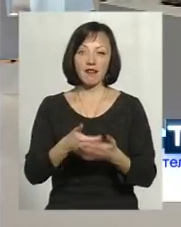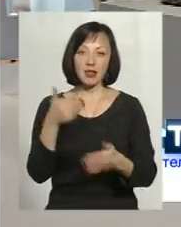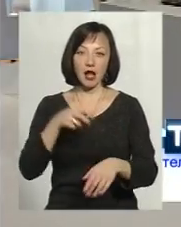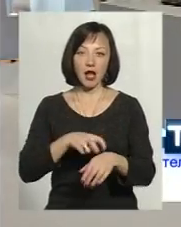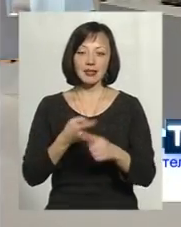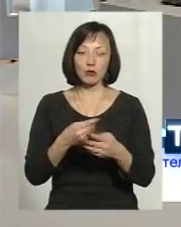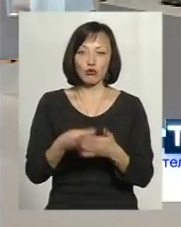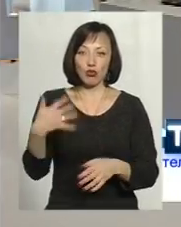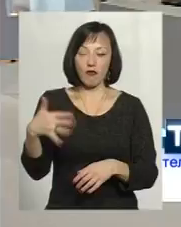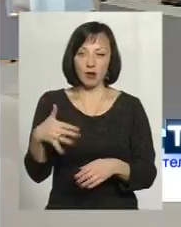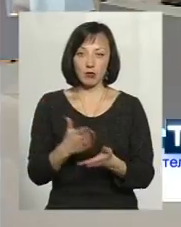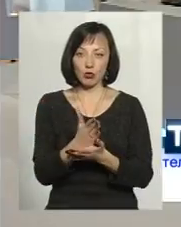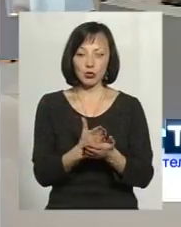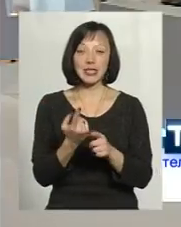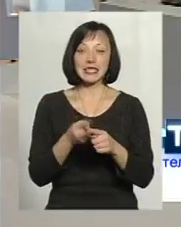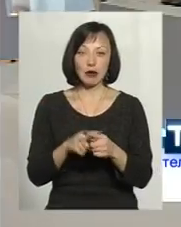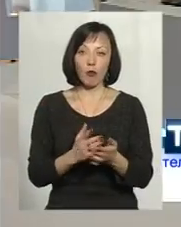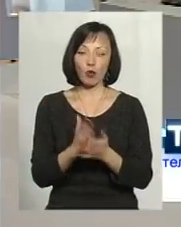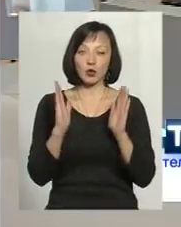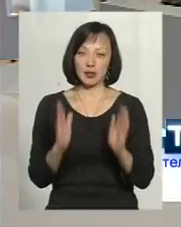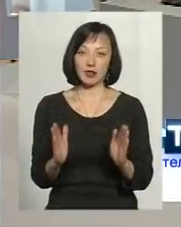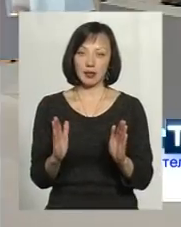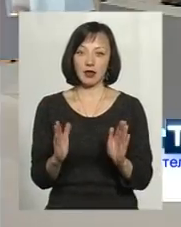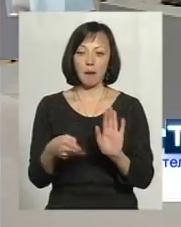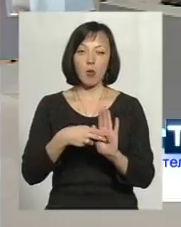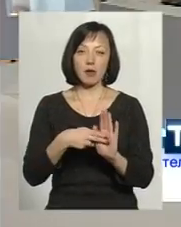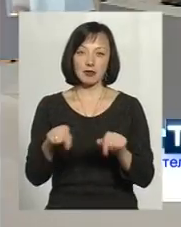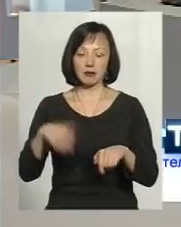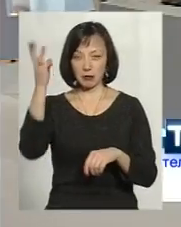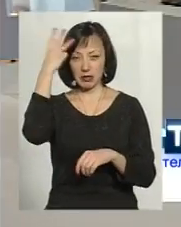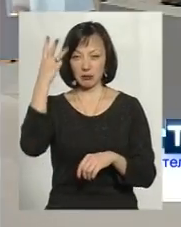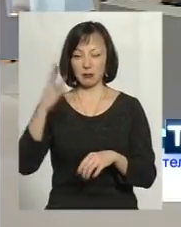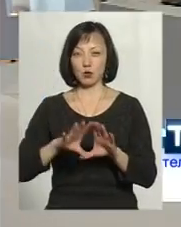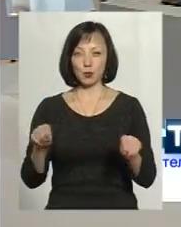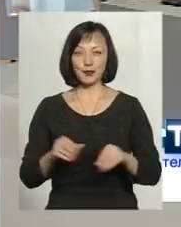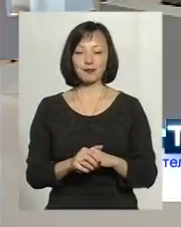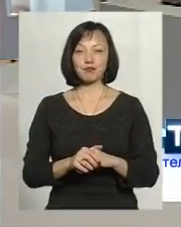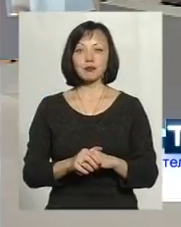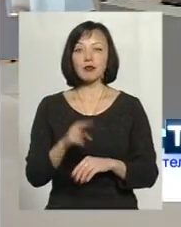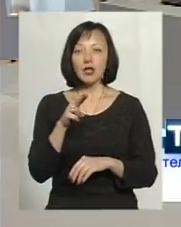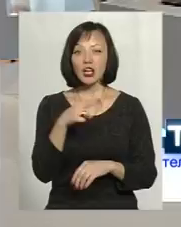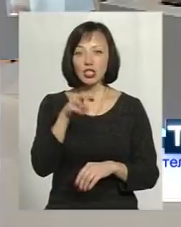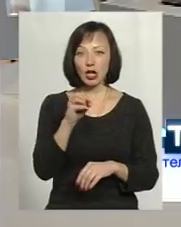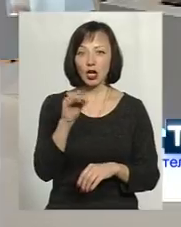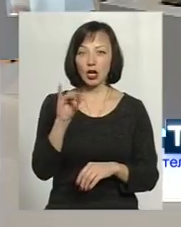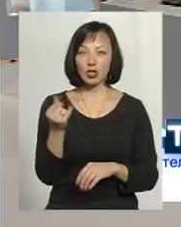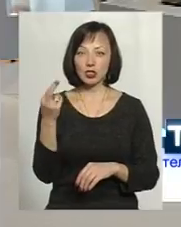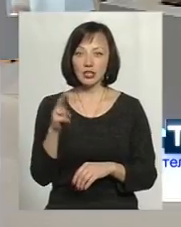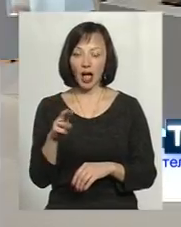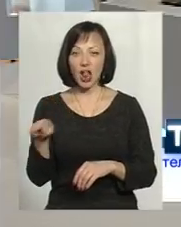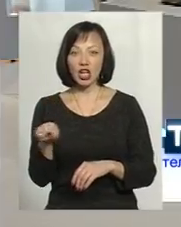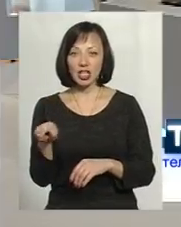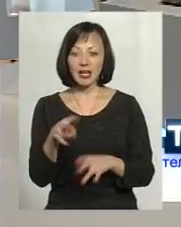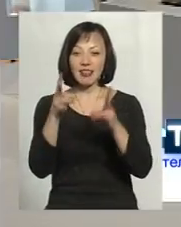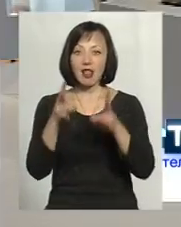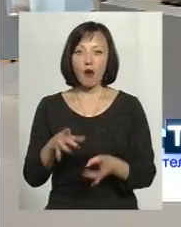дороговартісна послуга, і ця послуга стосуватиметься тільки реєстрацію в місті Хмельницькому. По Дражні, Литичеву, травмпункт не